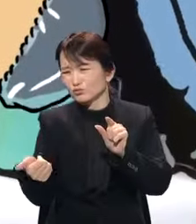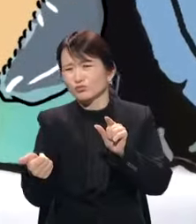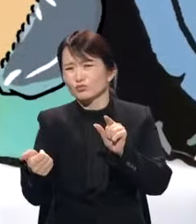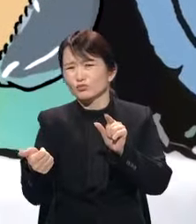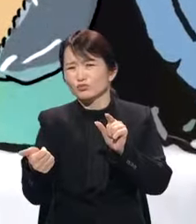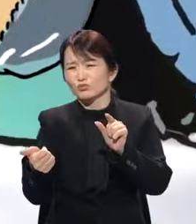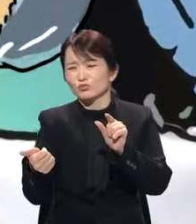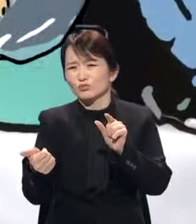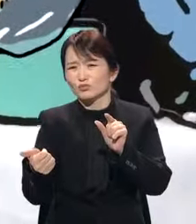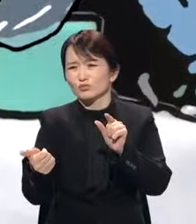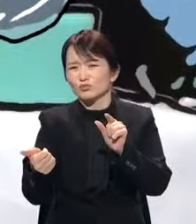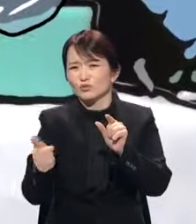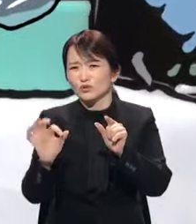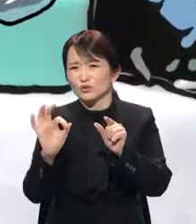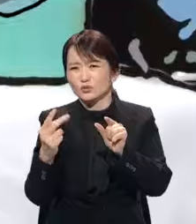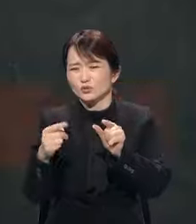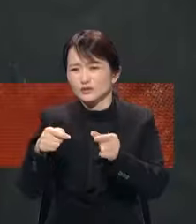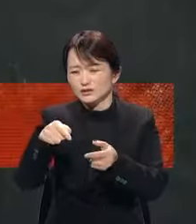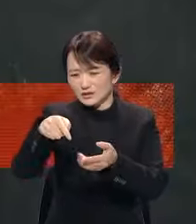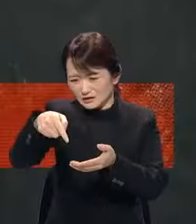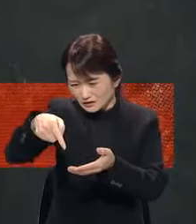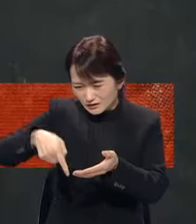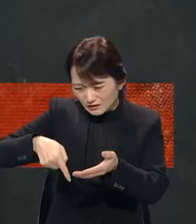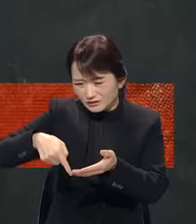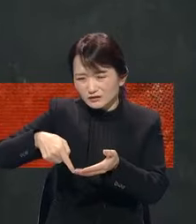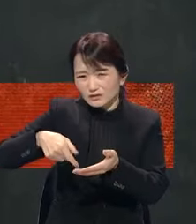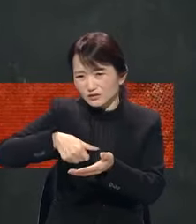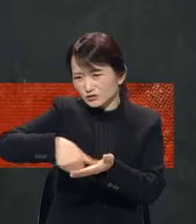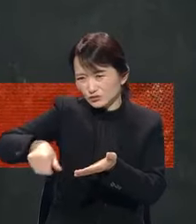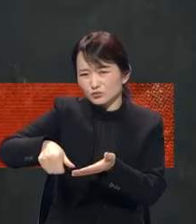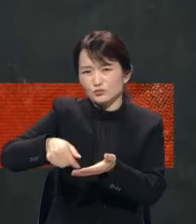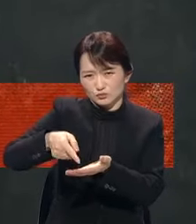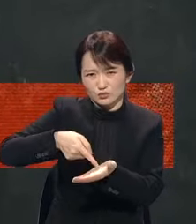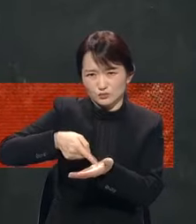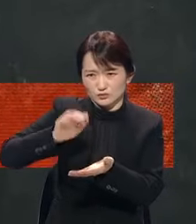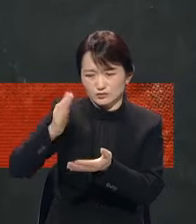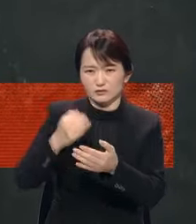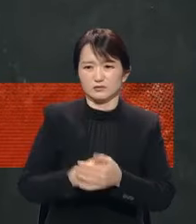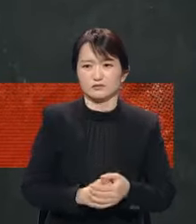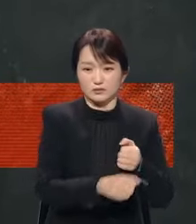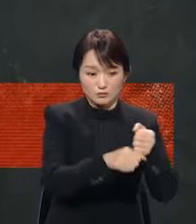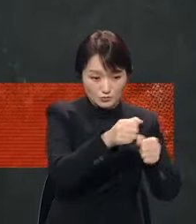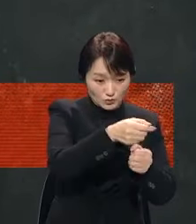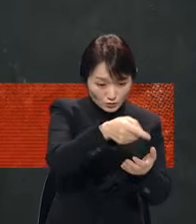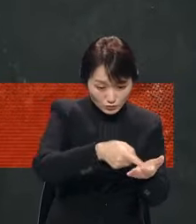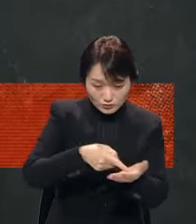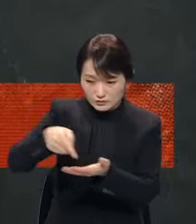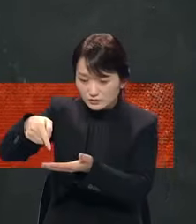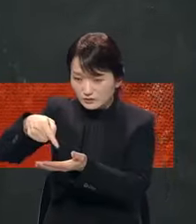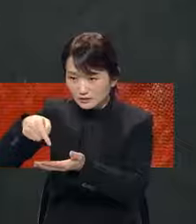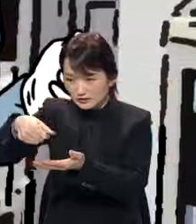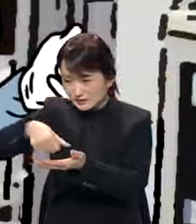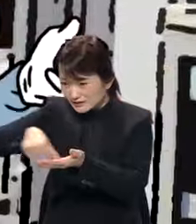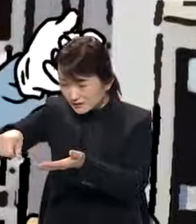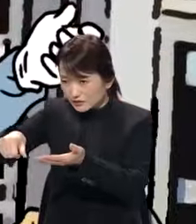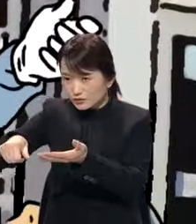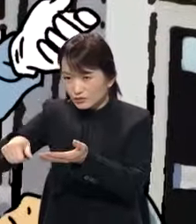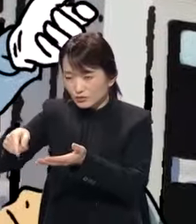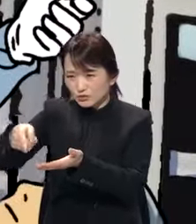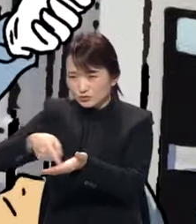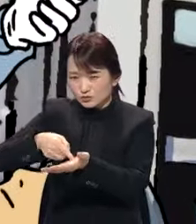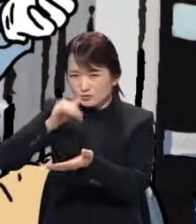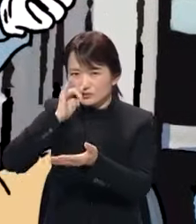협착이 발생을 해서 요도 절개 수술까지 받아야 했습니다. 이렇게 보건 수술 또 절개 수술 잇따라 받은 이후에 배뇨 문제를 겪게 됐고요.